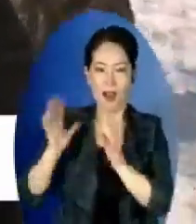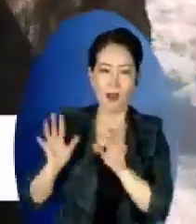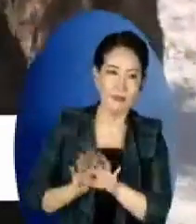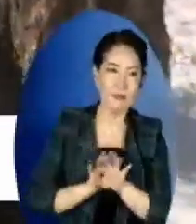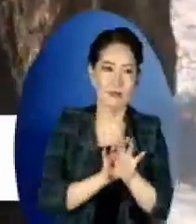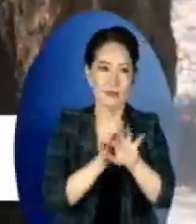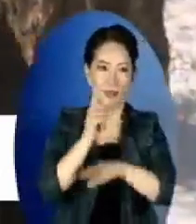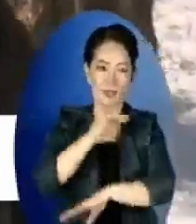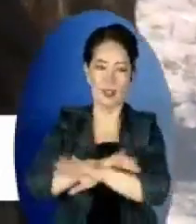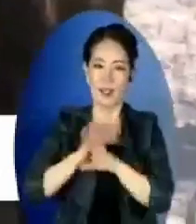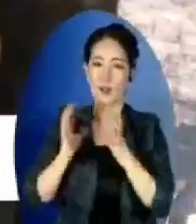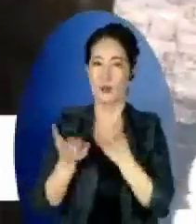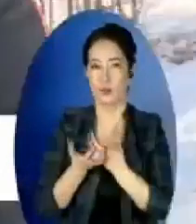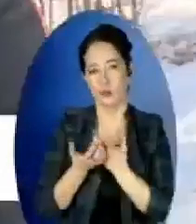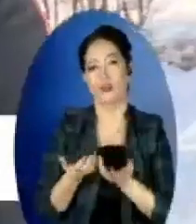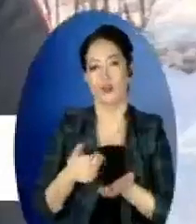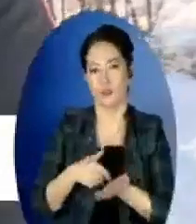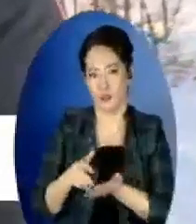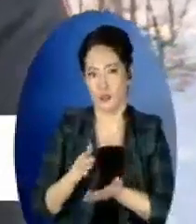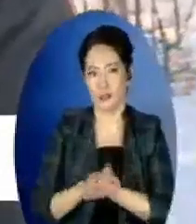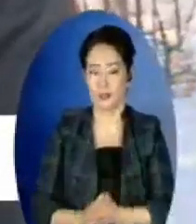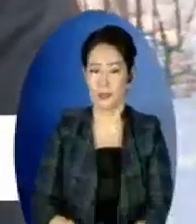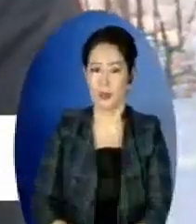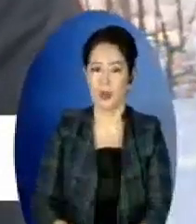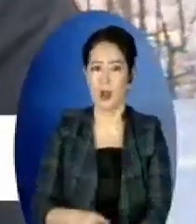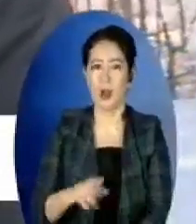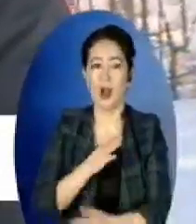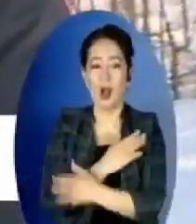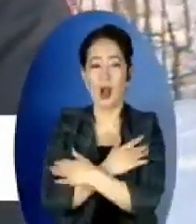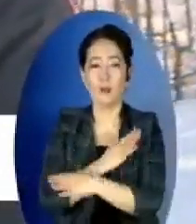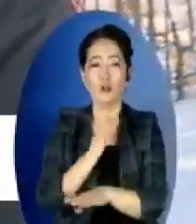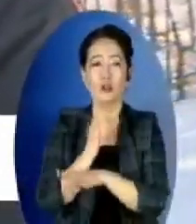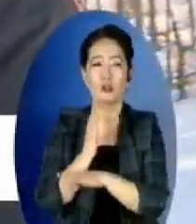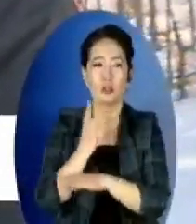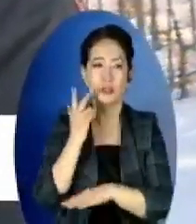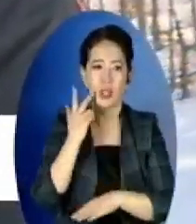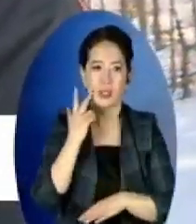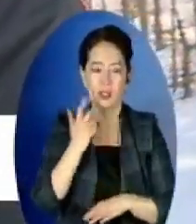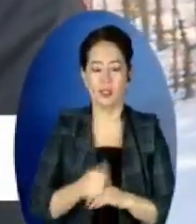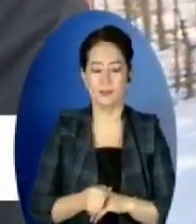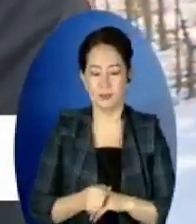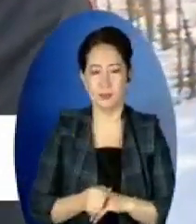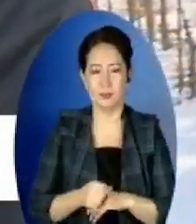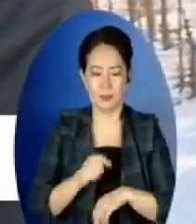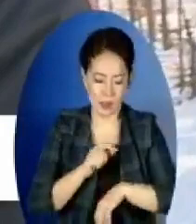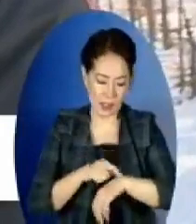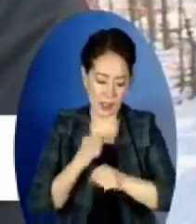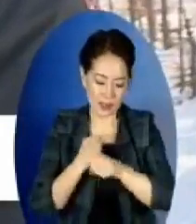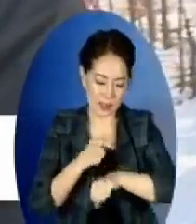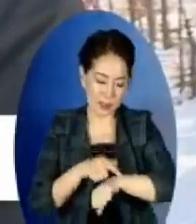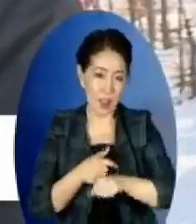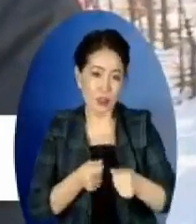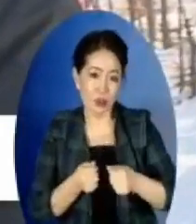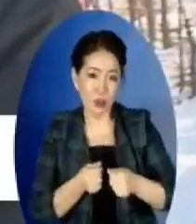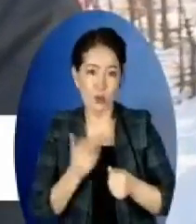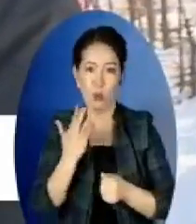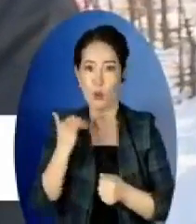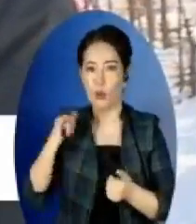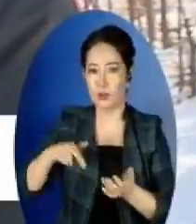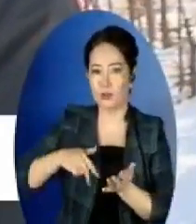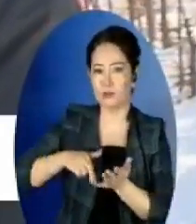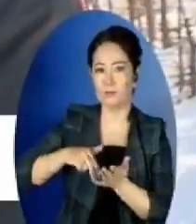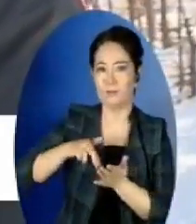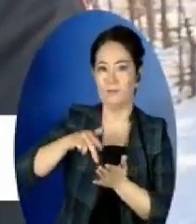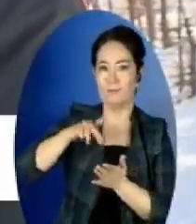юм ангийн хамт олон байна. Тогтмол энэ амралтын өдрүүдэд айлын одоо цаг цаваа зохицуулаад ууланд алхах нь